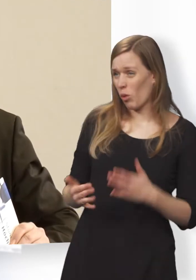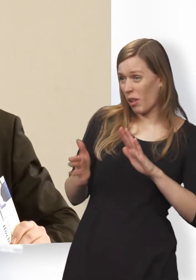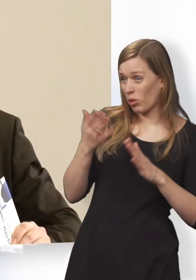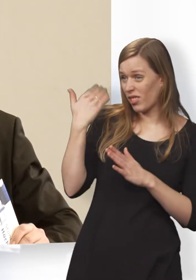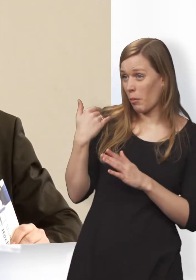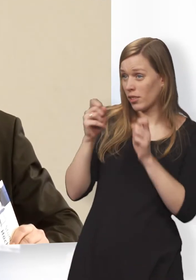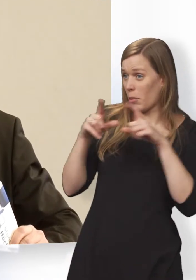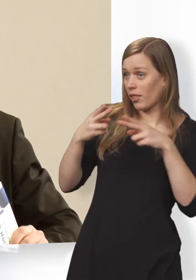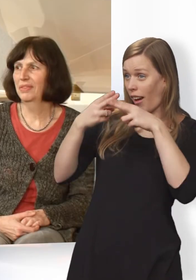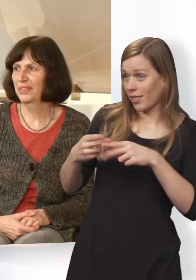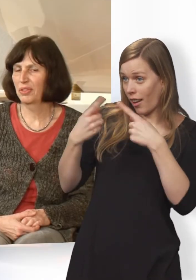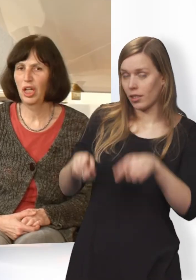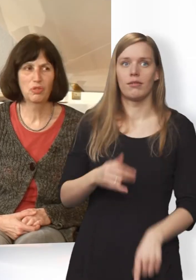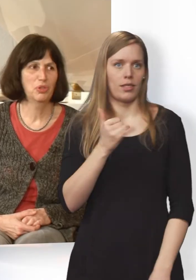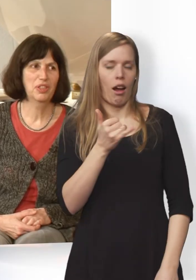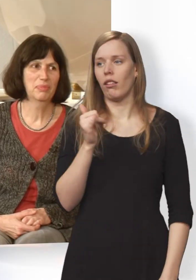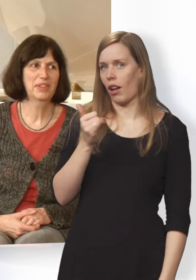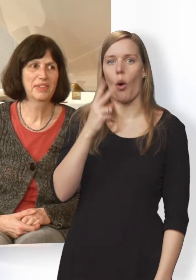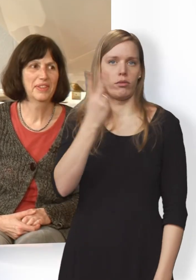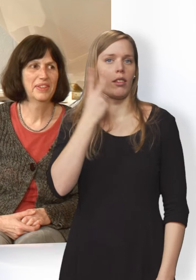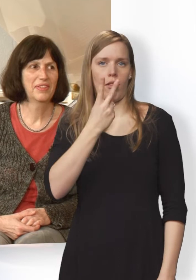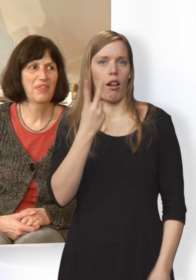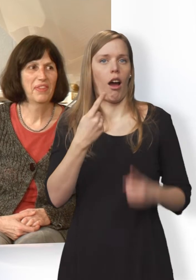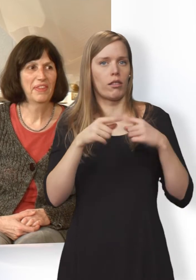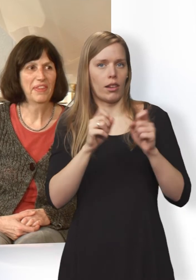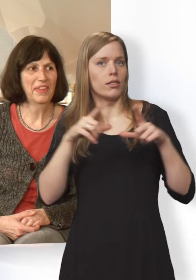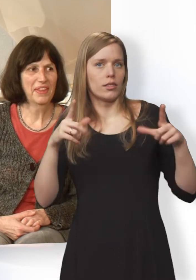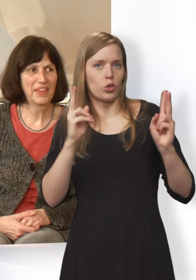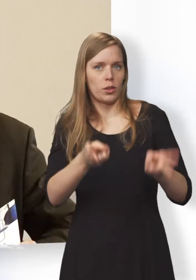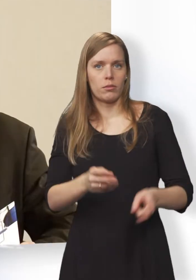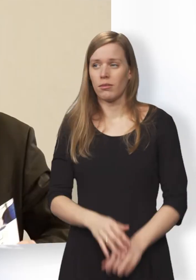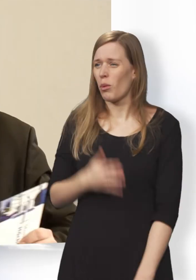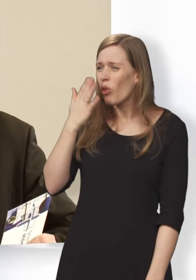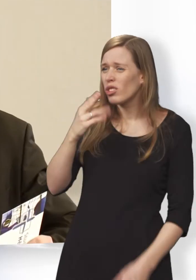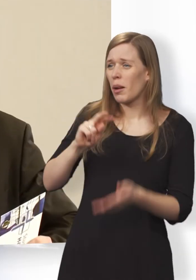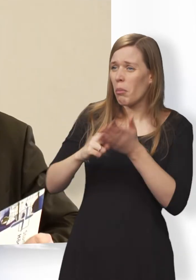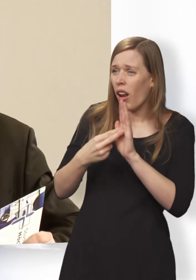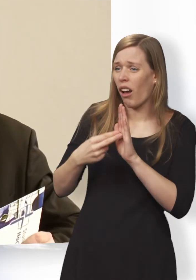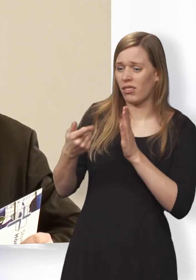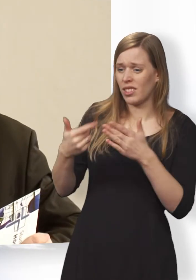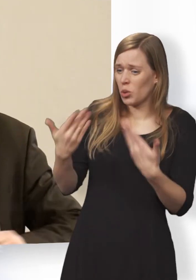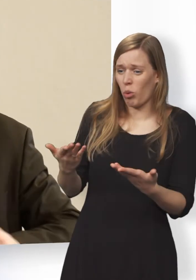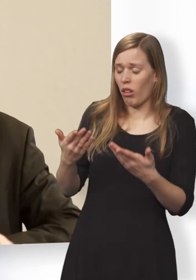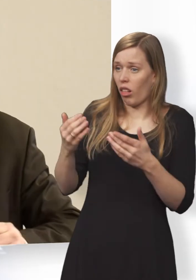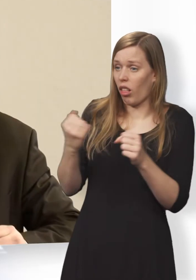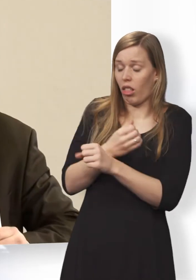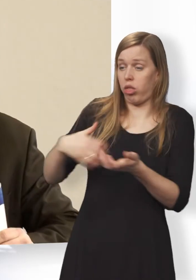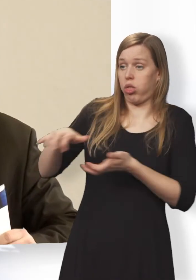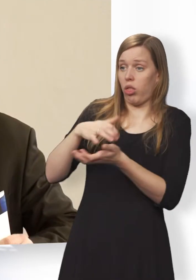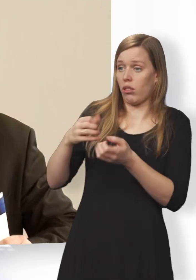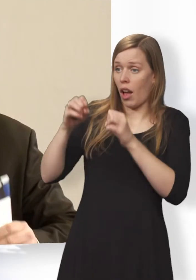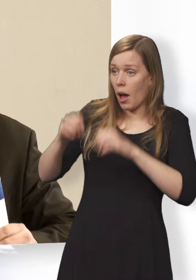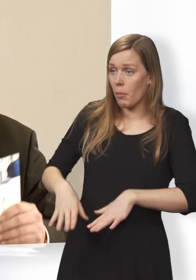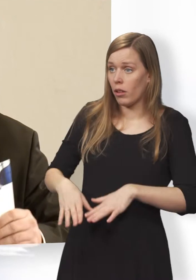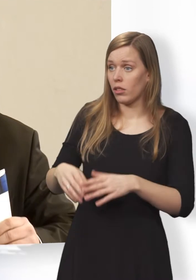auch anders vorgestellt haben sich ja sicher ganz bestimmt wie ist es wenn man von so vielen plänen abstand zum abschied nehmen muss oder machten sie sie